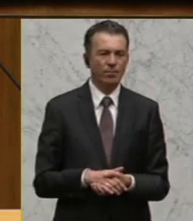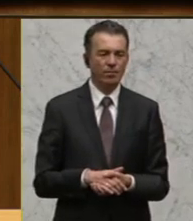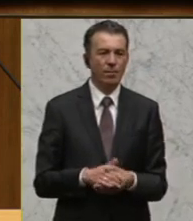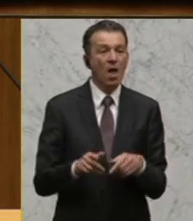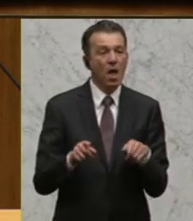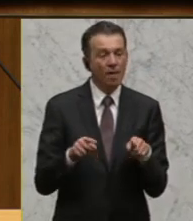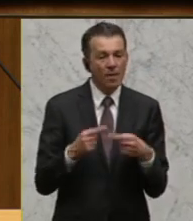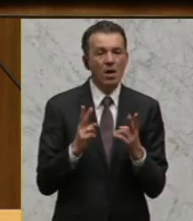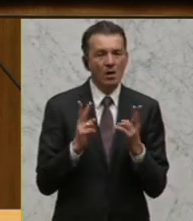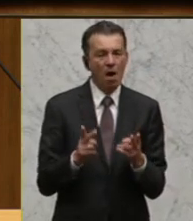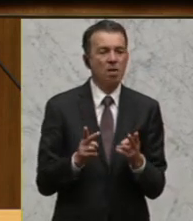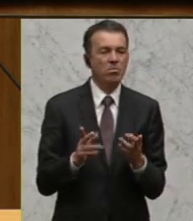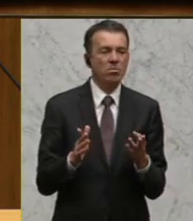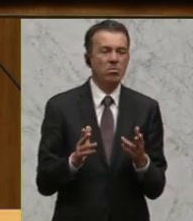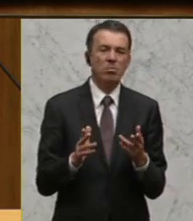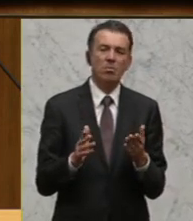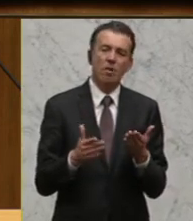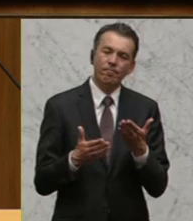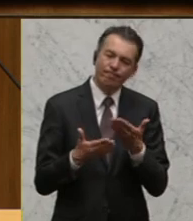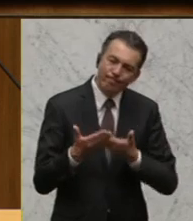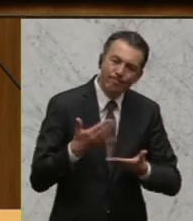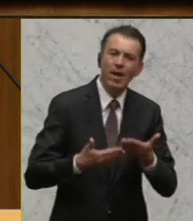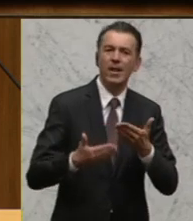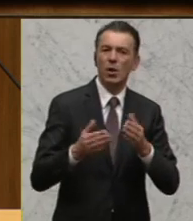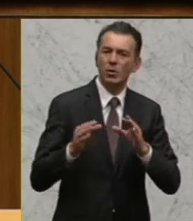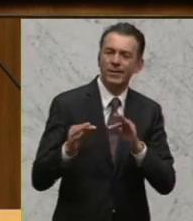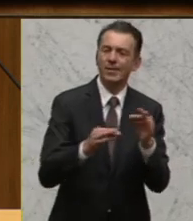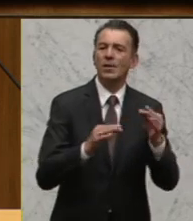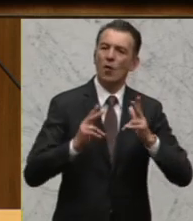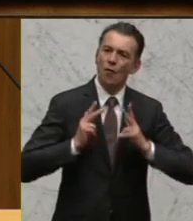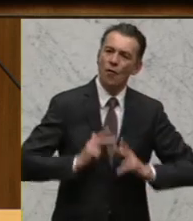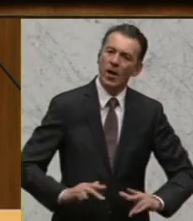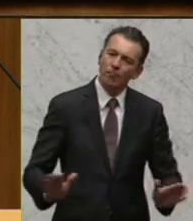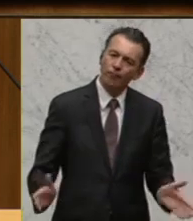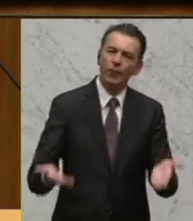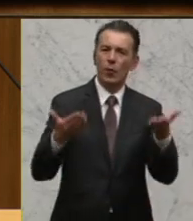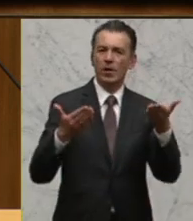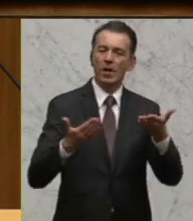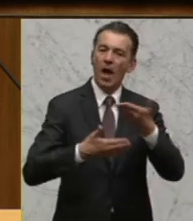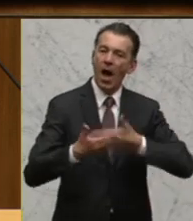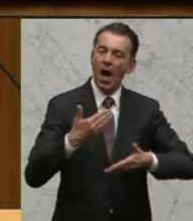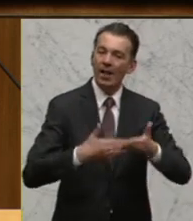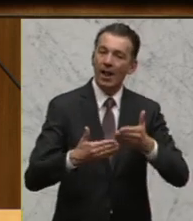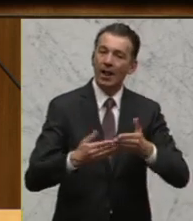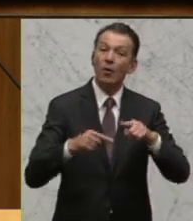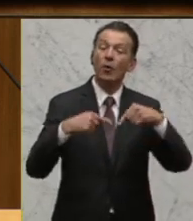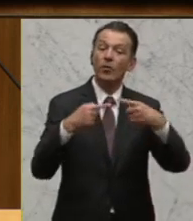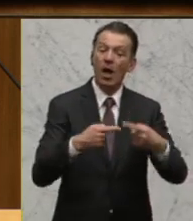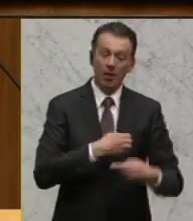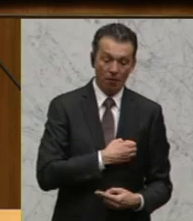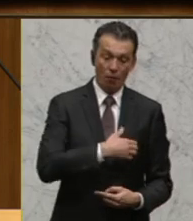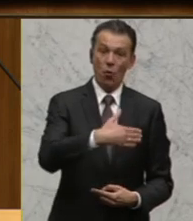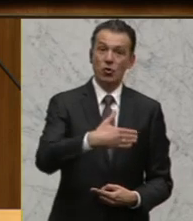wenn wir auch durch Handel den Frieden befördern wollen. Handel vermehrt den Wohlstand und